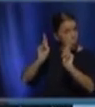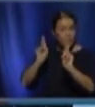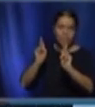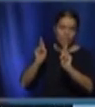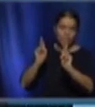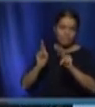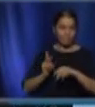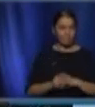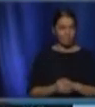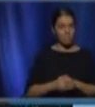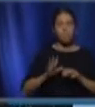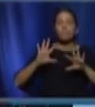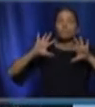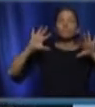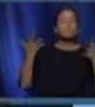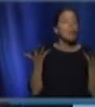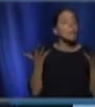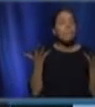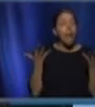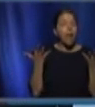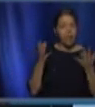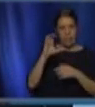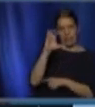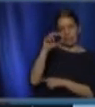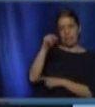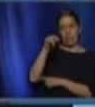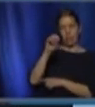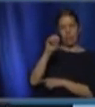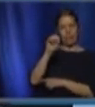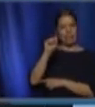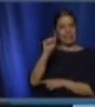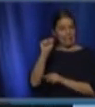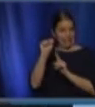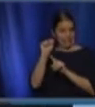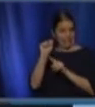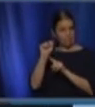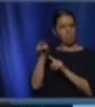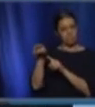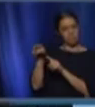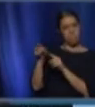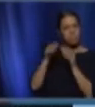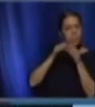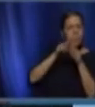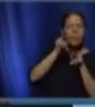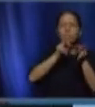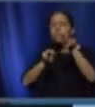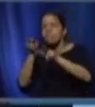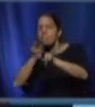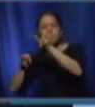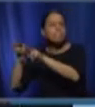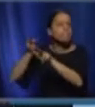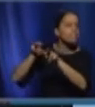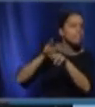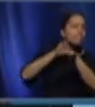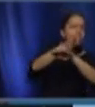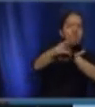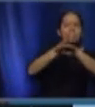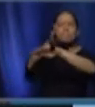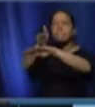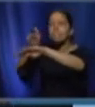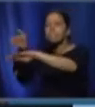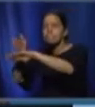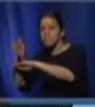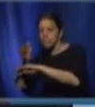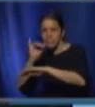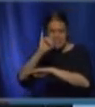d'aller faire un blitz d'inspection et on va pas se gêner pour donner des amendes,